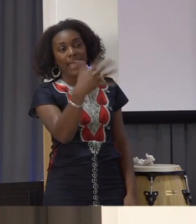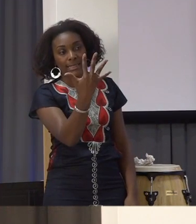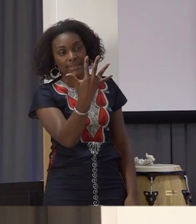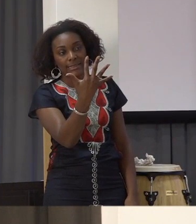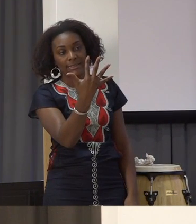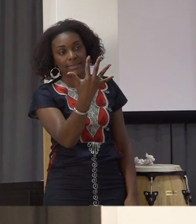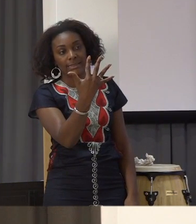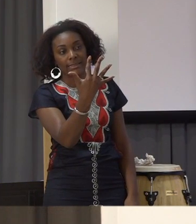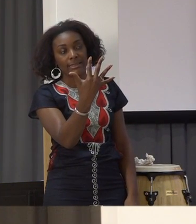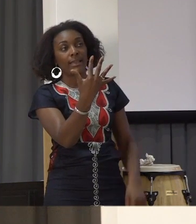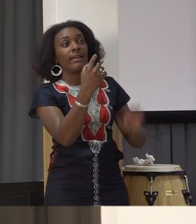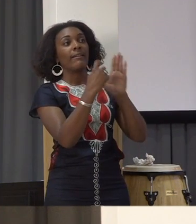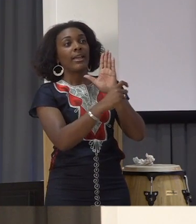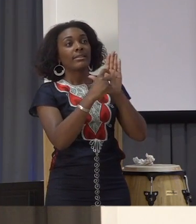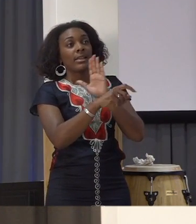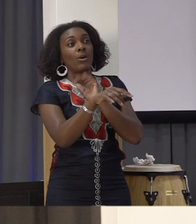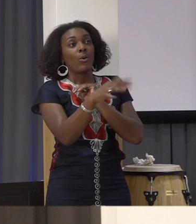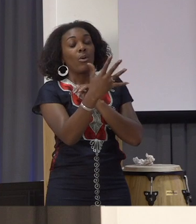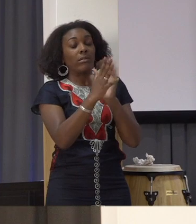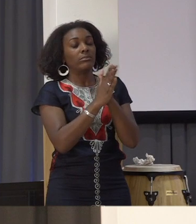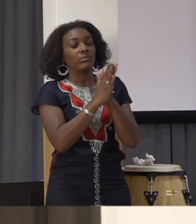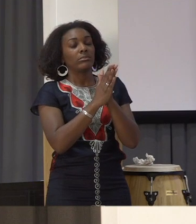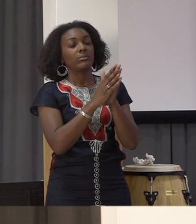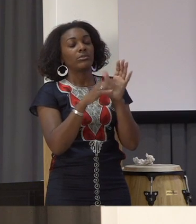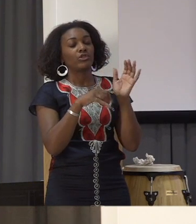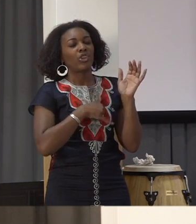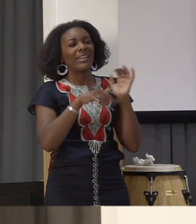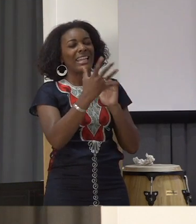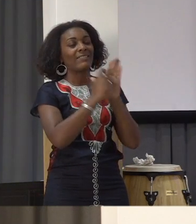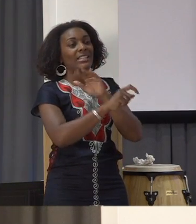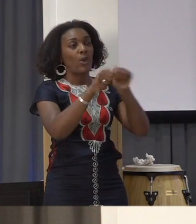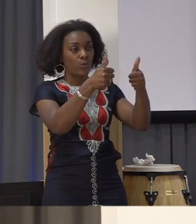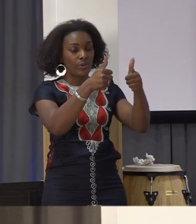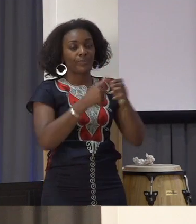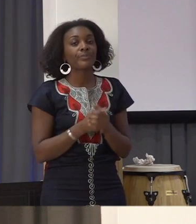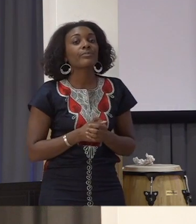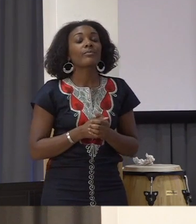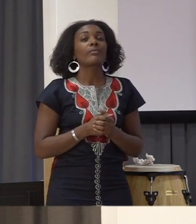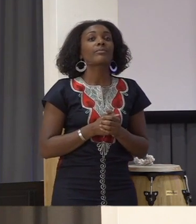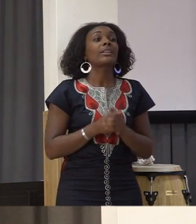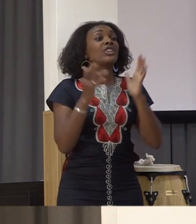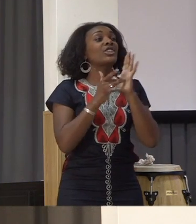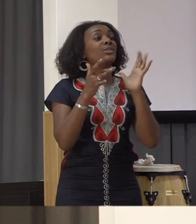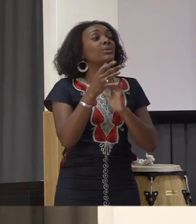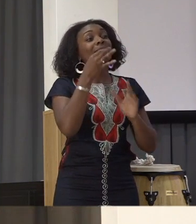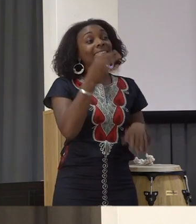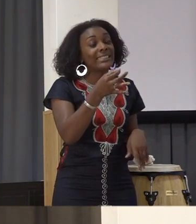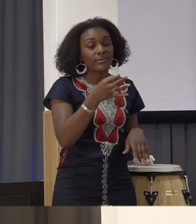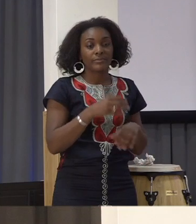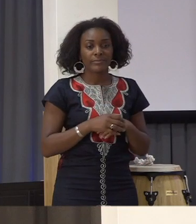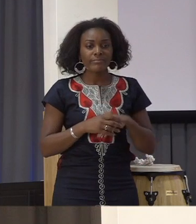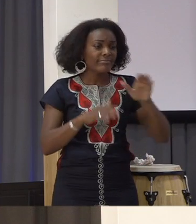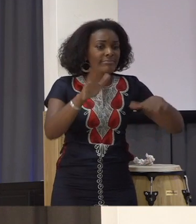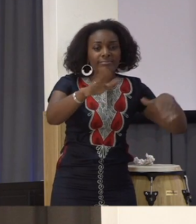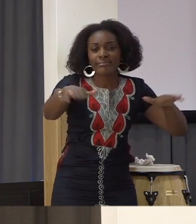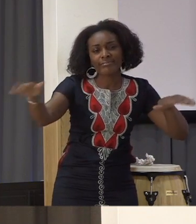C'est le verset que nous avons lu au départ, Jean 15, 11. Nous avons lu que Jésus disait « Je vous dis ces choses afin que